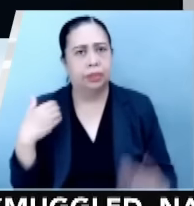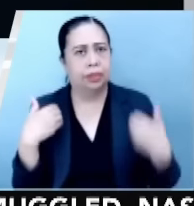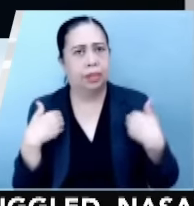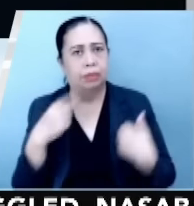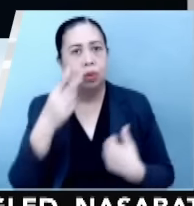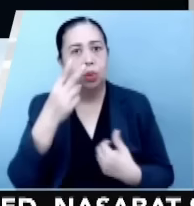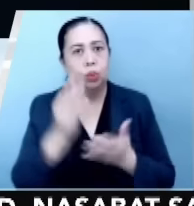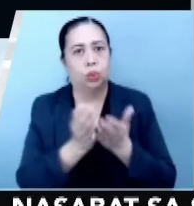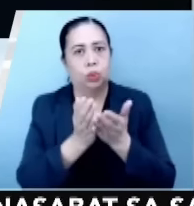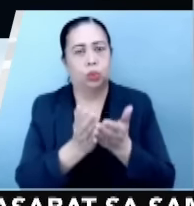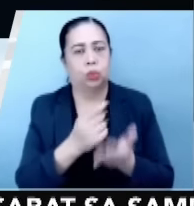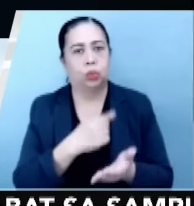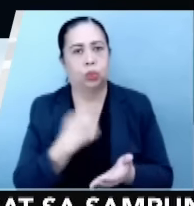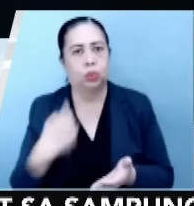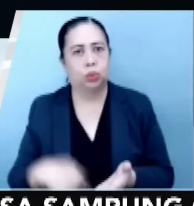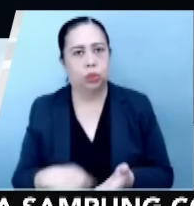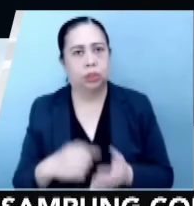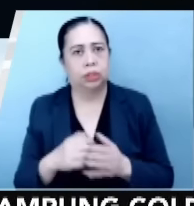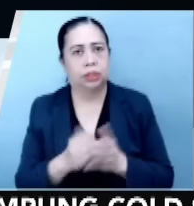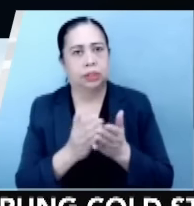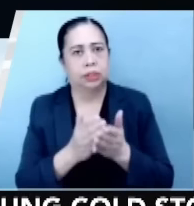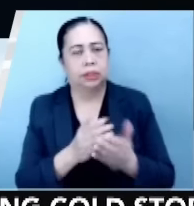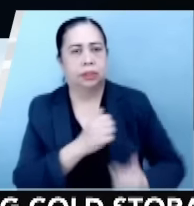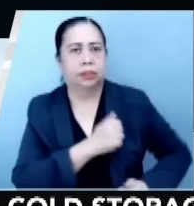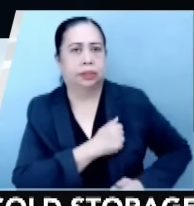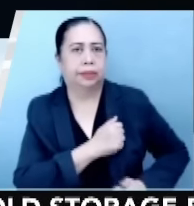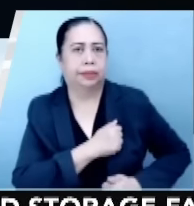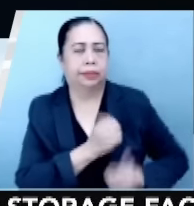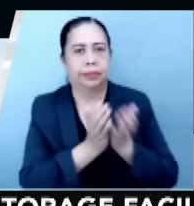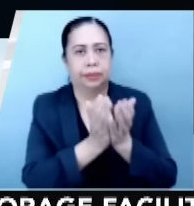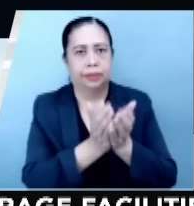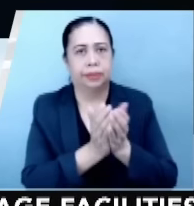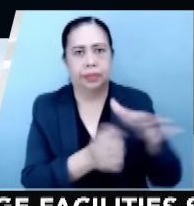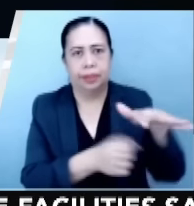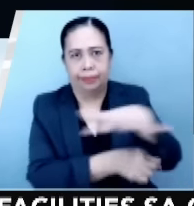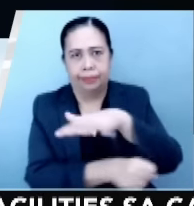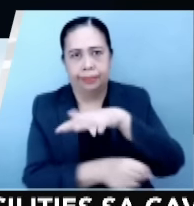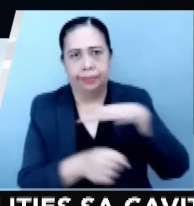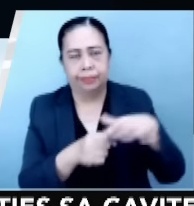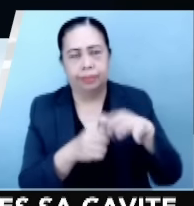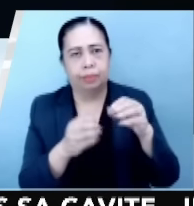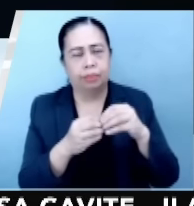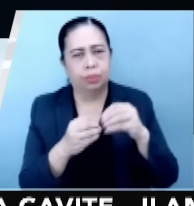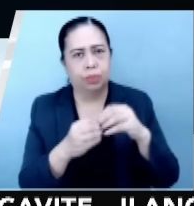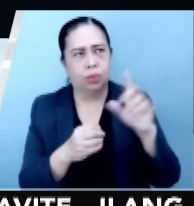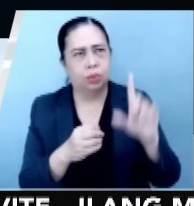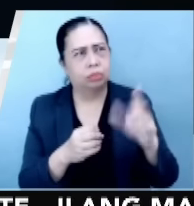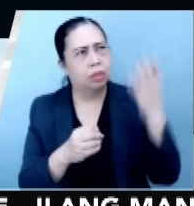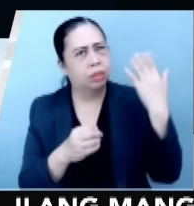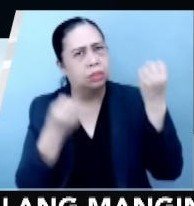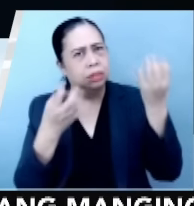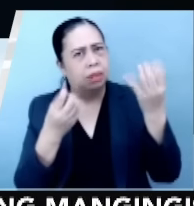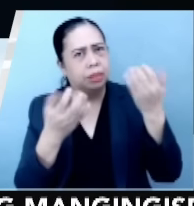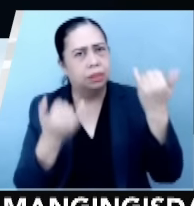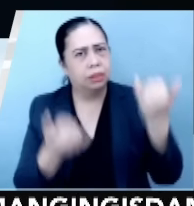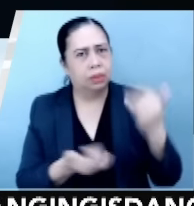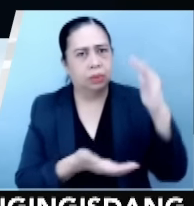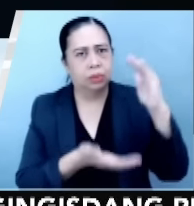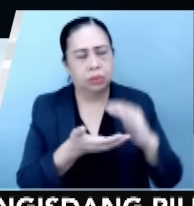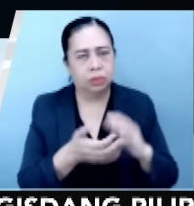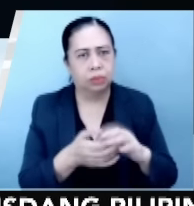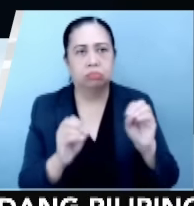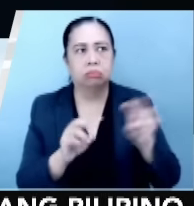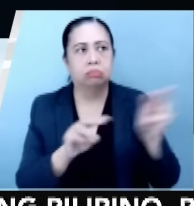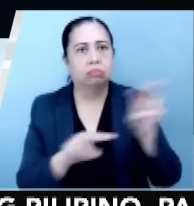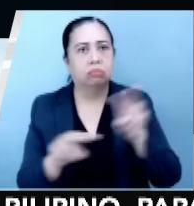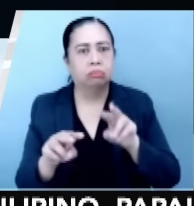China Coast Guard at 5 Chinese Maritime Militia vessel ang nandoon na mas mababa sa karaniwan ng bilang. Wala ring namataang floating barrier